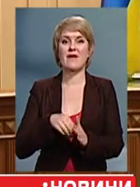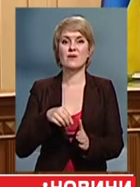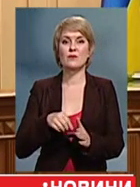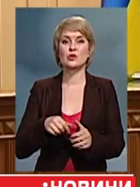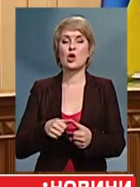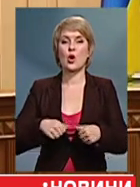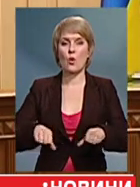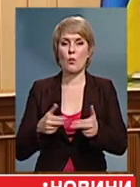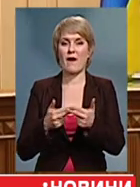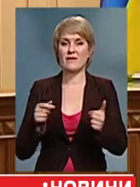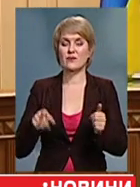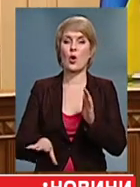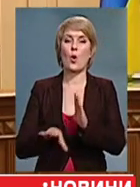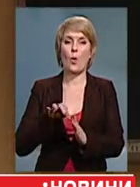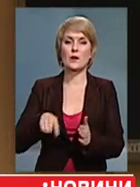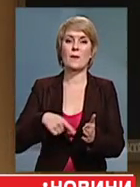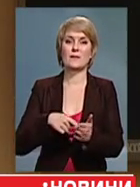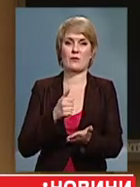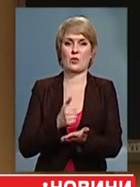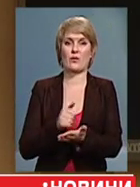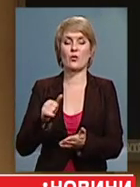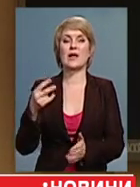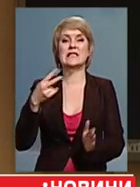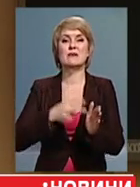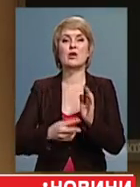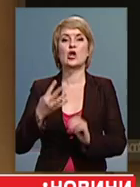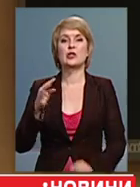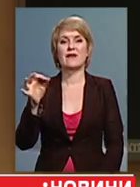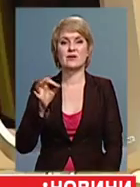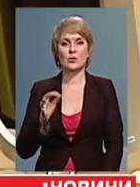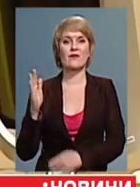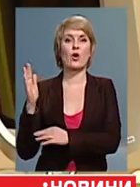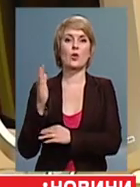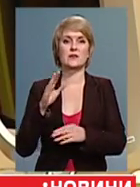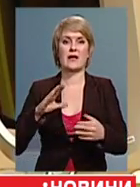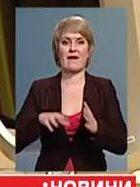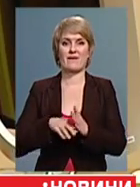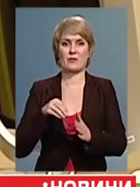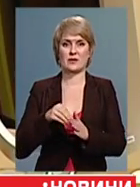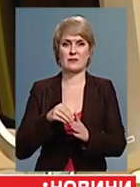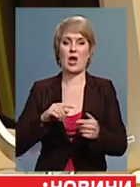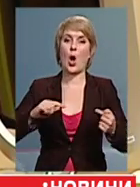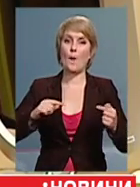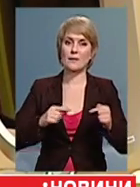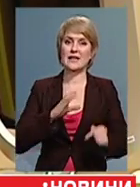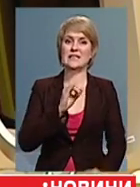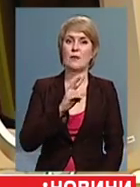обраним міським головою. Він набрав 74% голосів виборців. Його опонент Семен Семенченко менш як 11%.